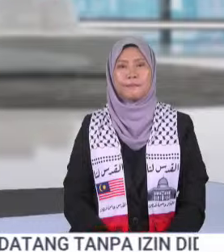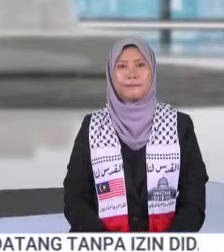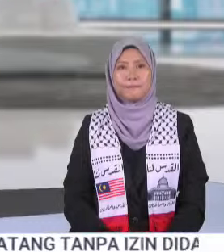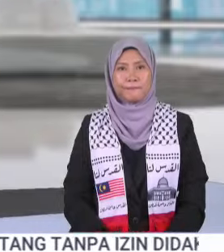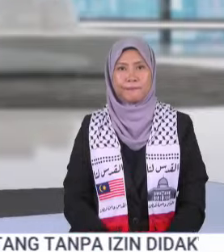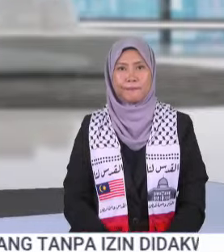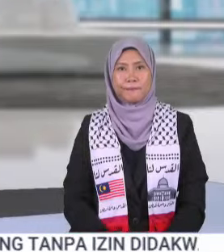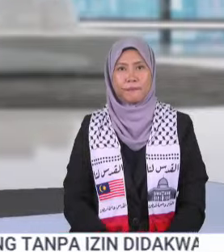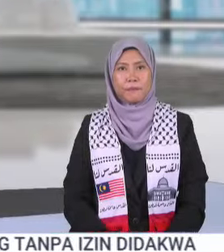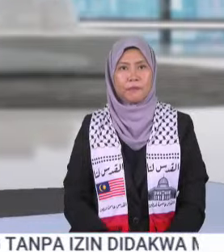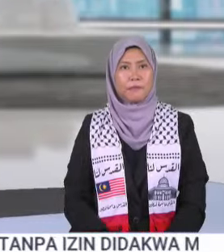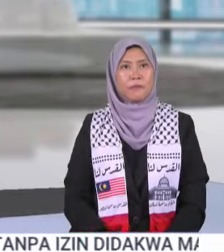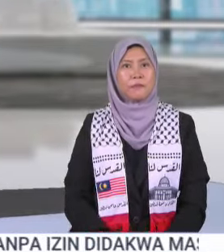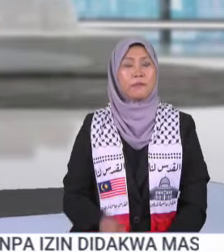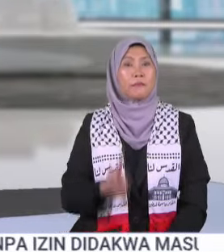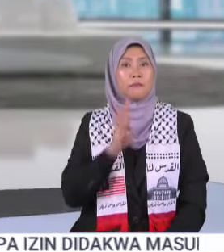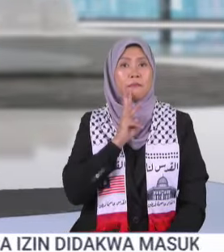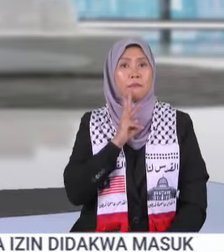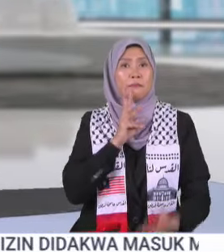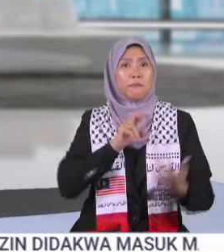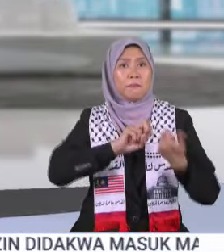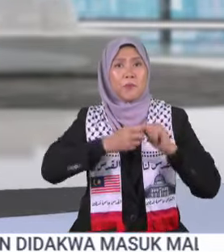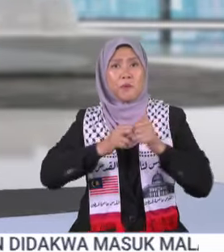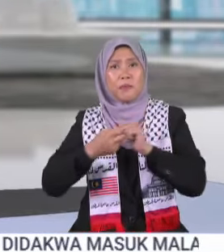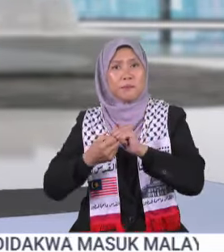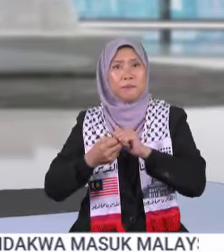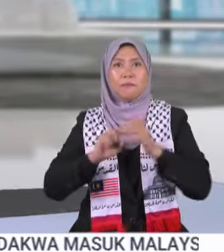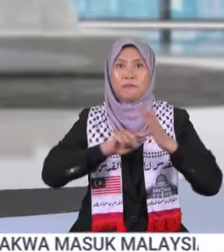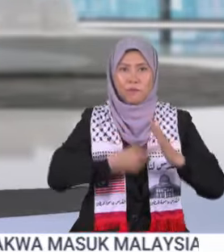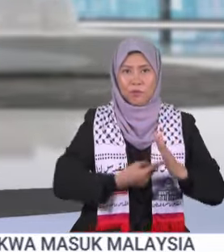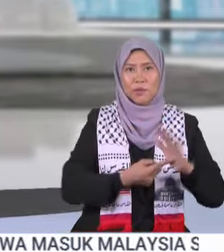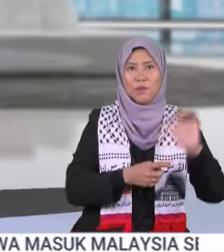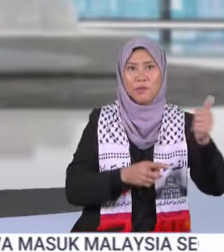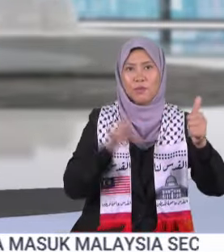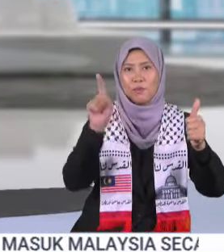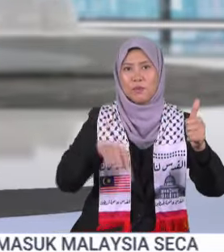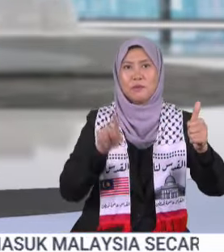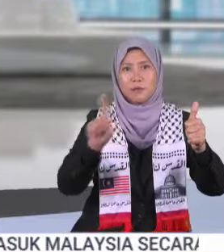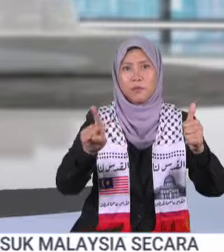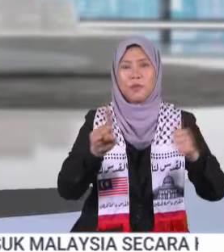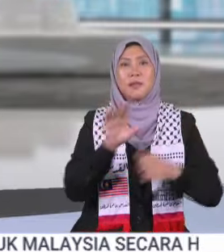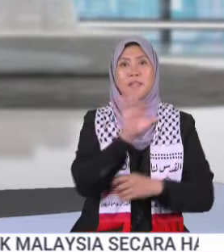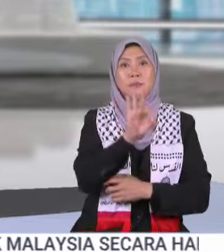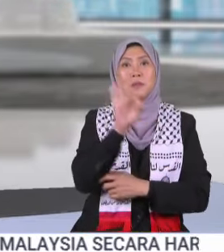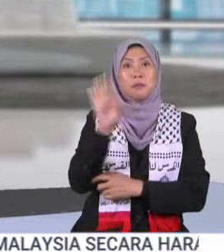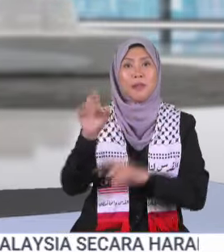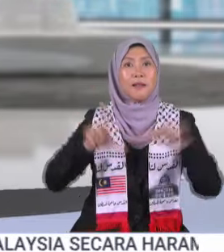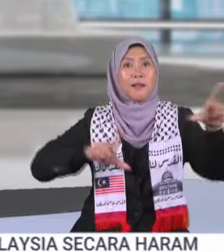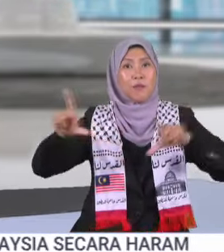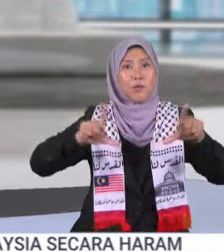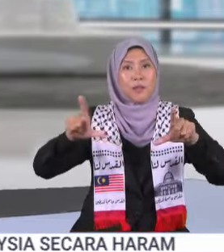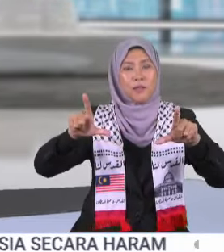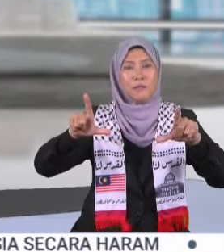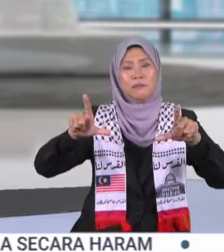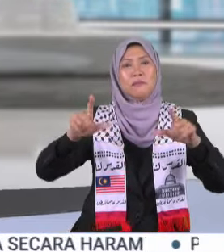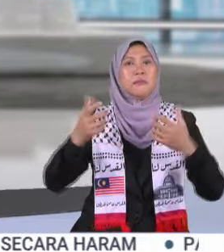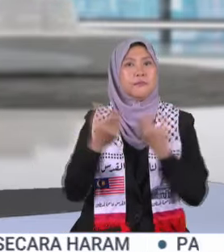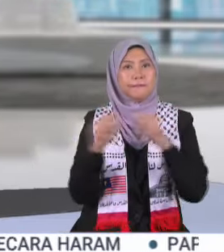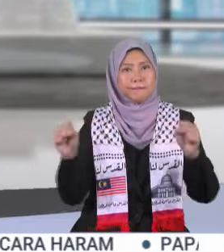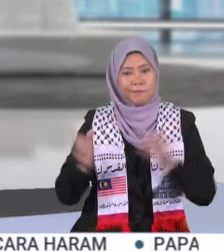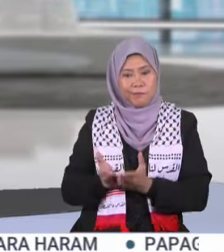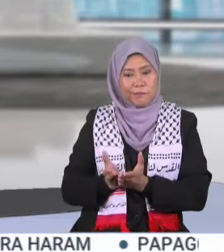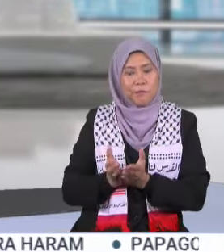tinggi gangguankalan air berjad Januar ini 99 Lori tangki telah bersedia